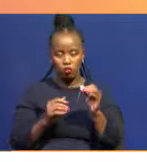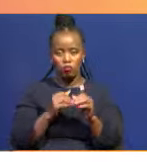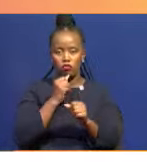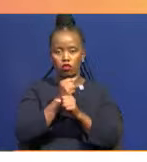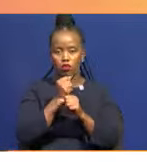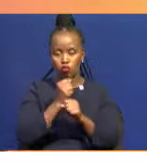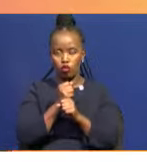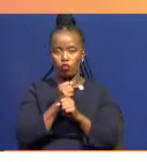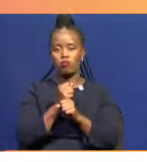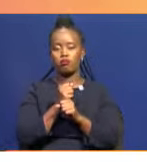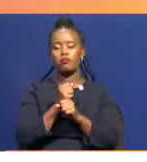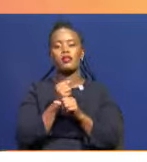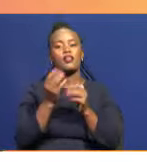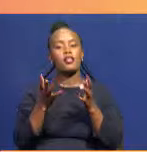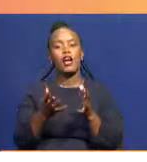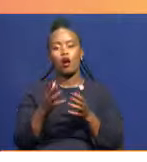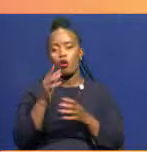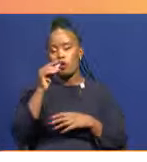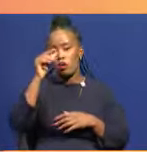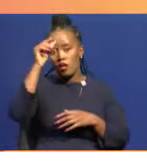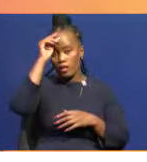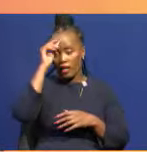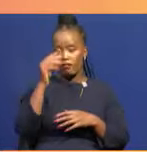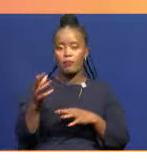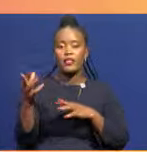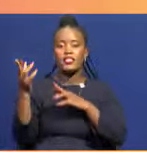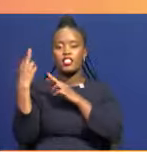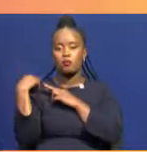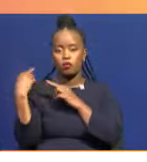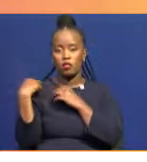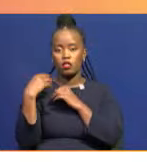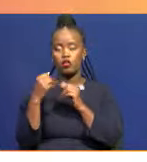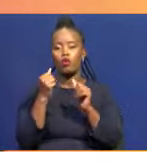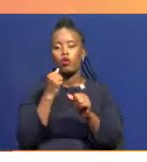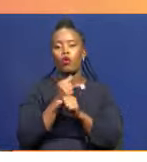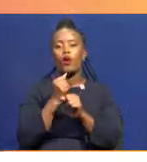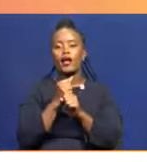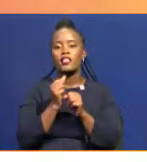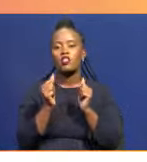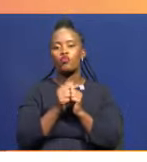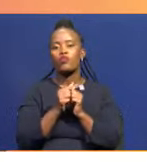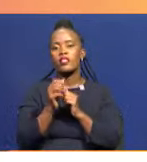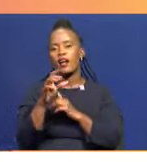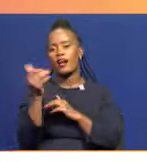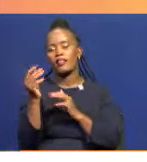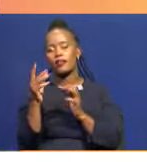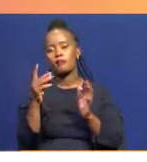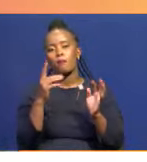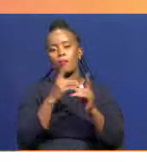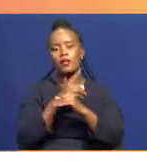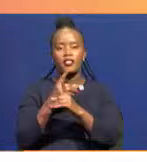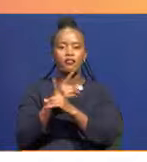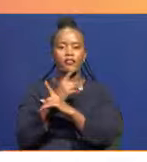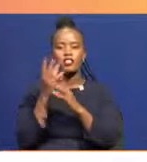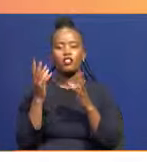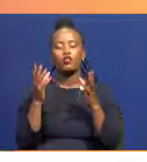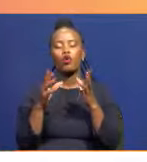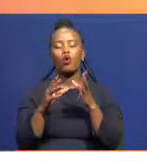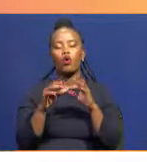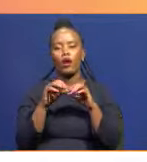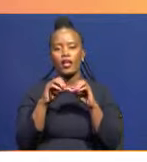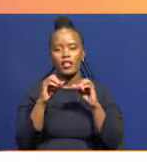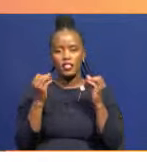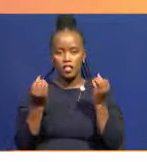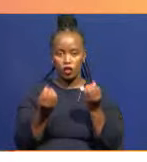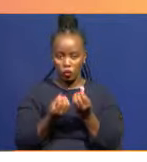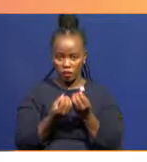nafasi. So ni wajibu wa serikali wakishirikiana na mashirika mengi yenye amejitolea kutatua hili donda sugu la